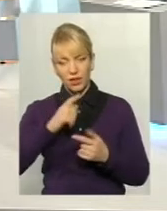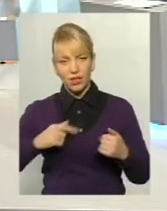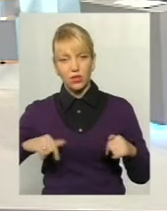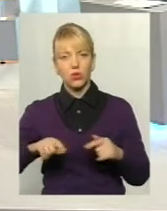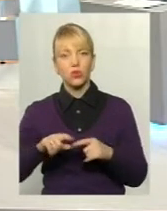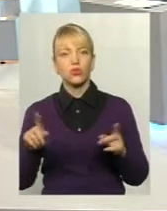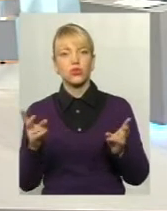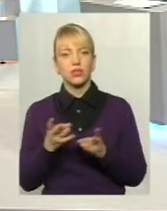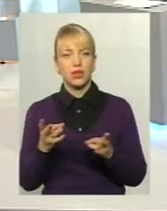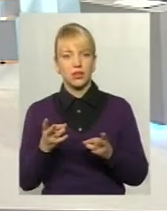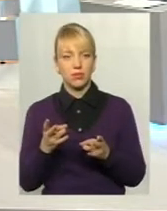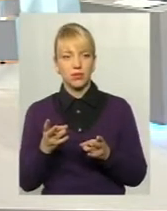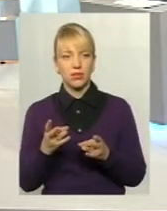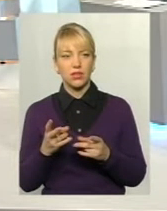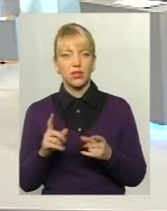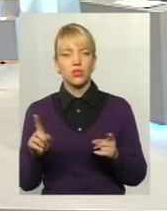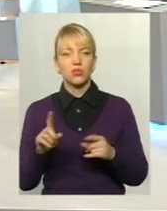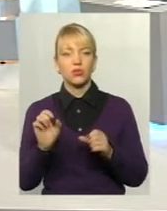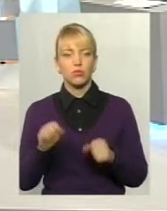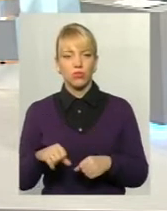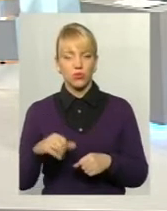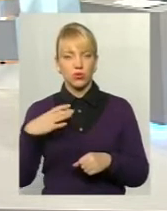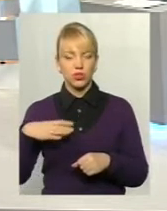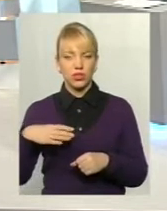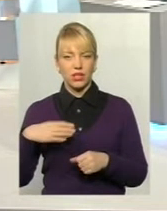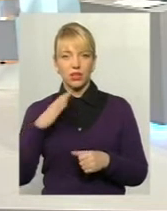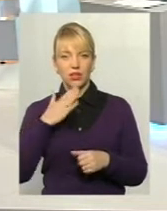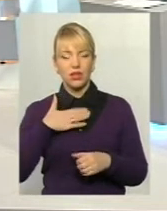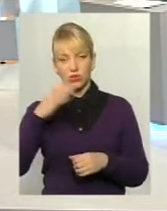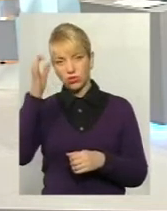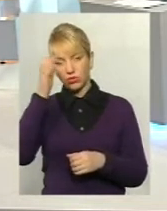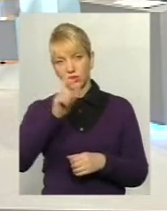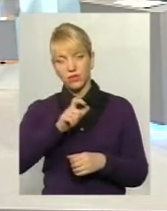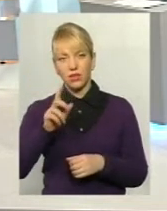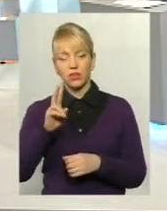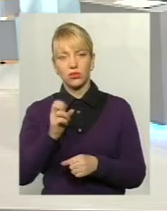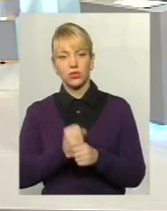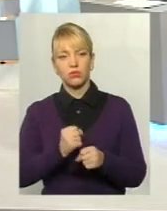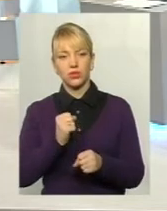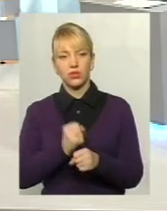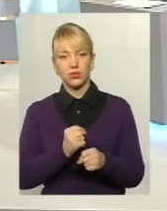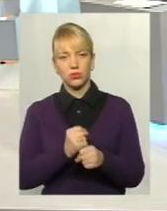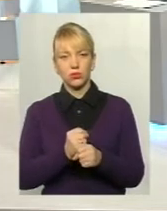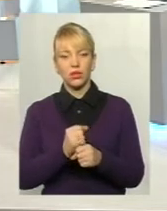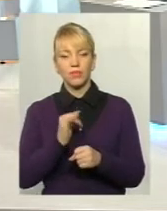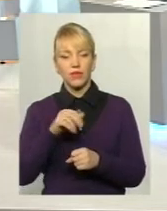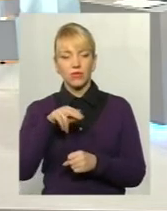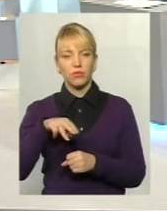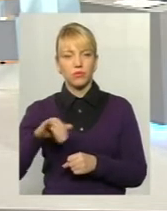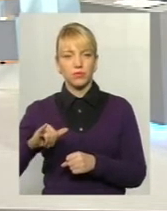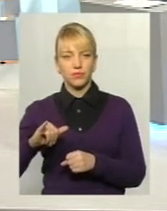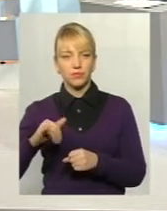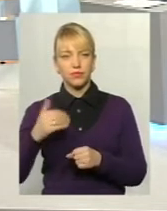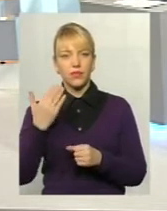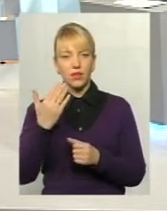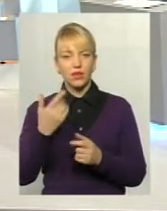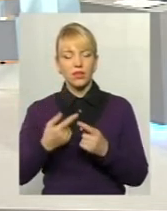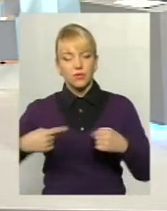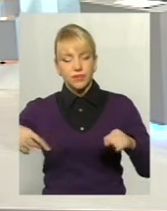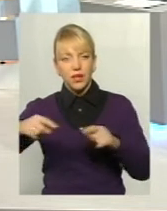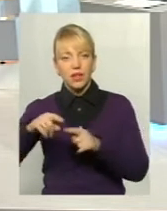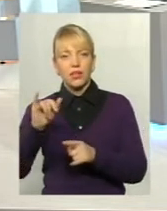варто, що можуть чекати наші освітяни, які працюють в царині профтехосвіти, і яких